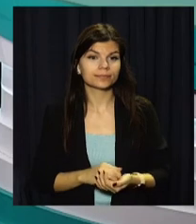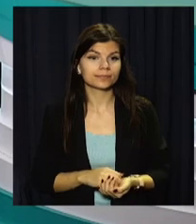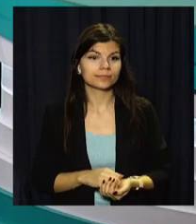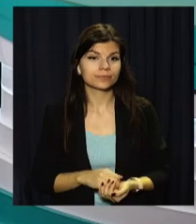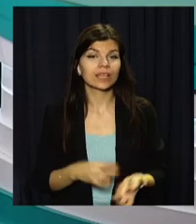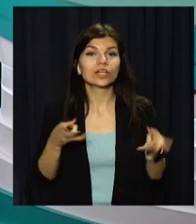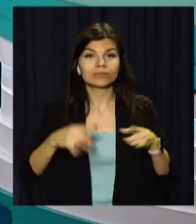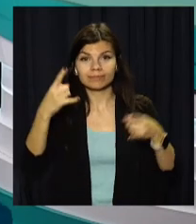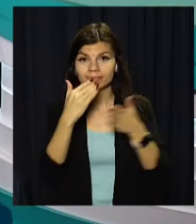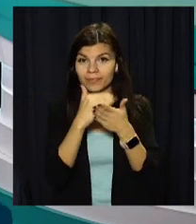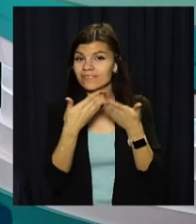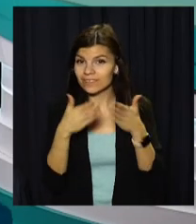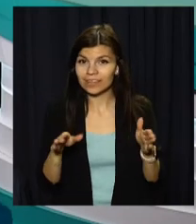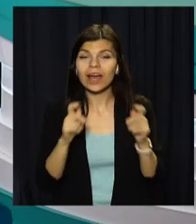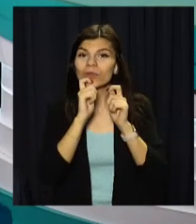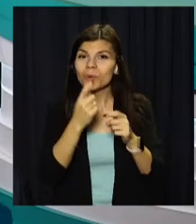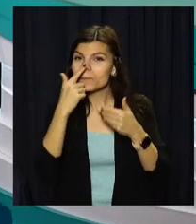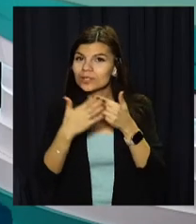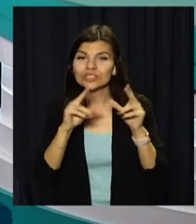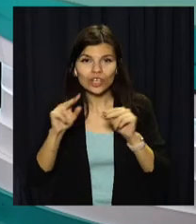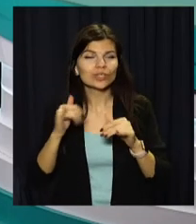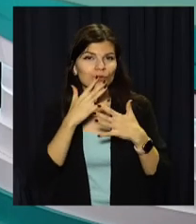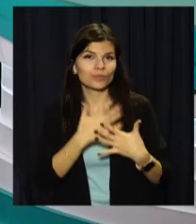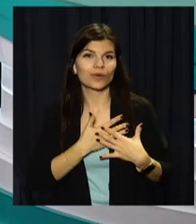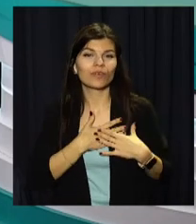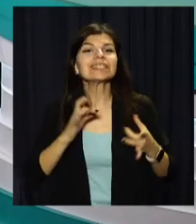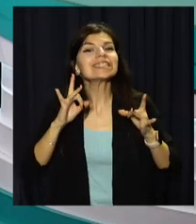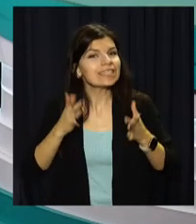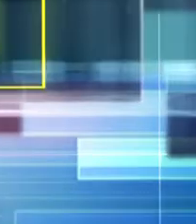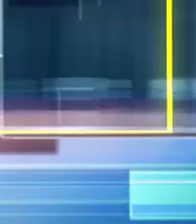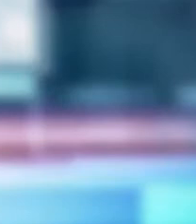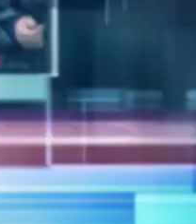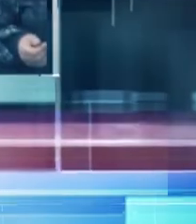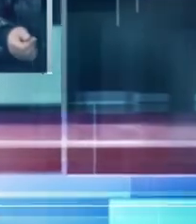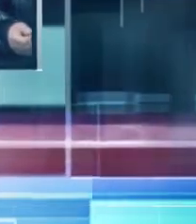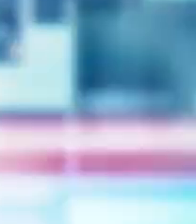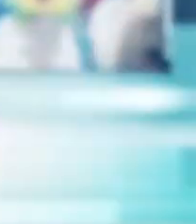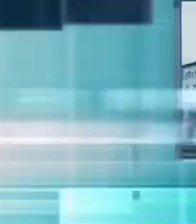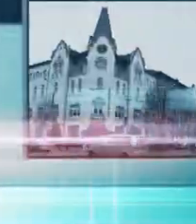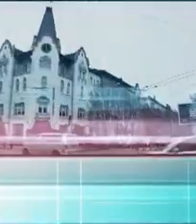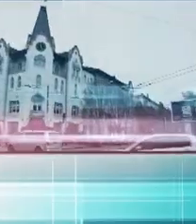Залишайтеся з відкритим, даруйте близьким щастя та любов. З Різдвом!